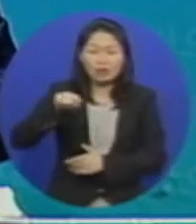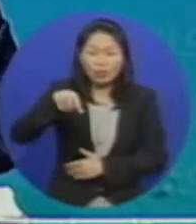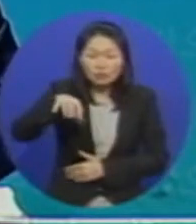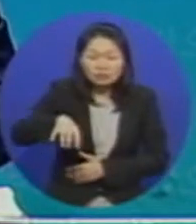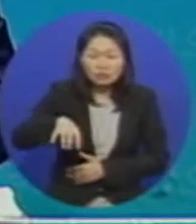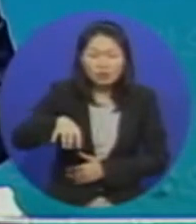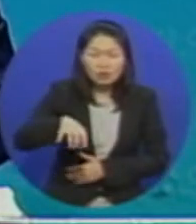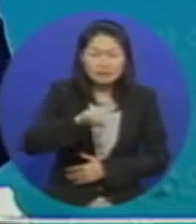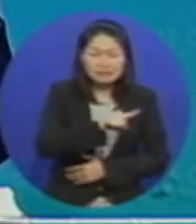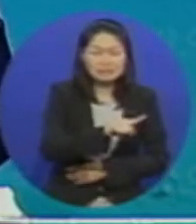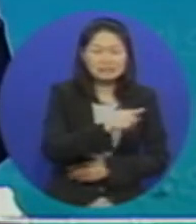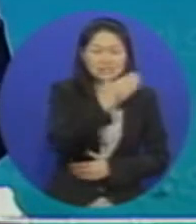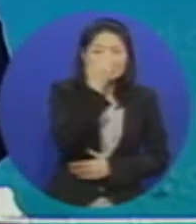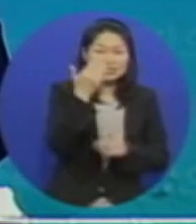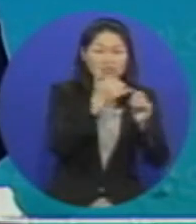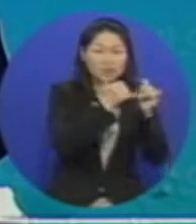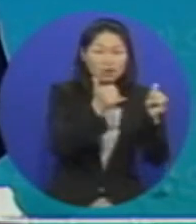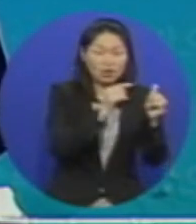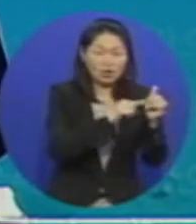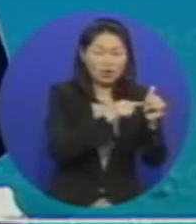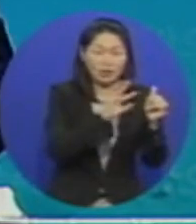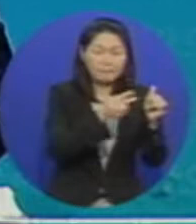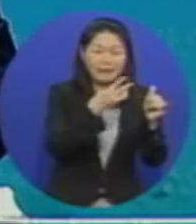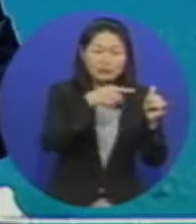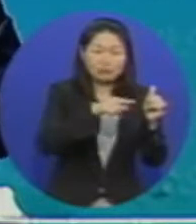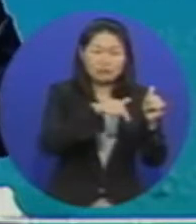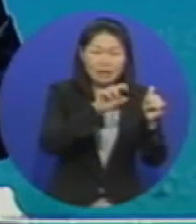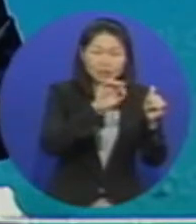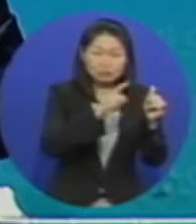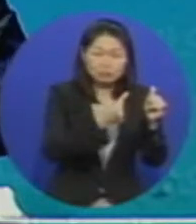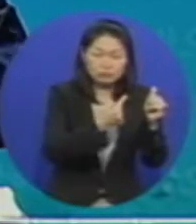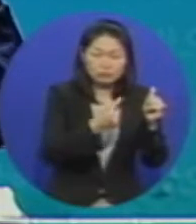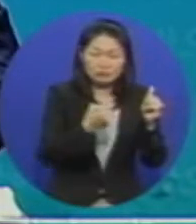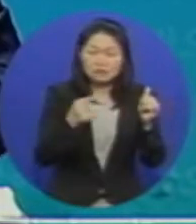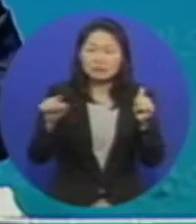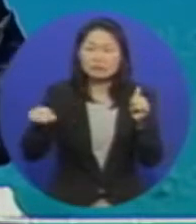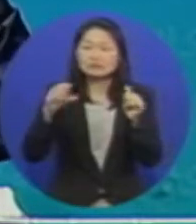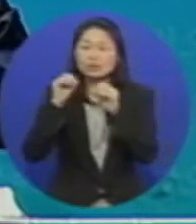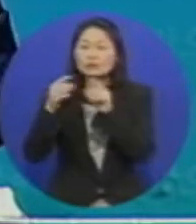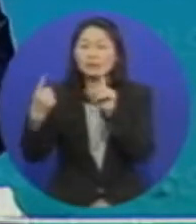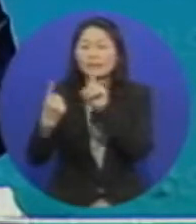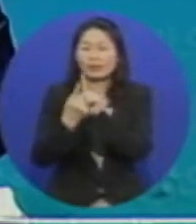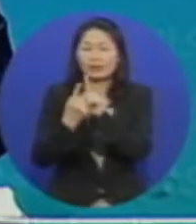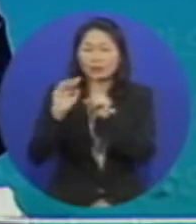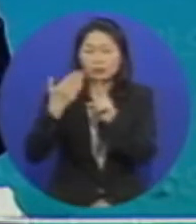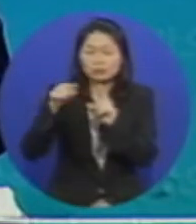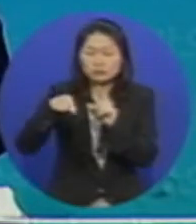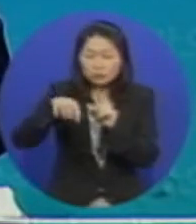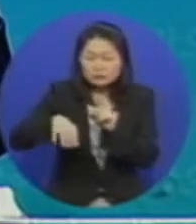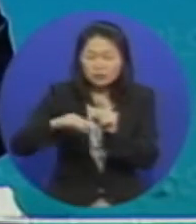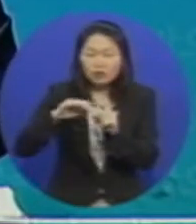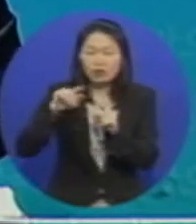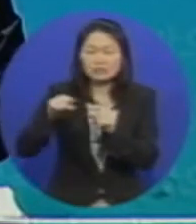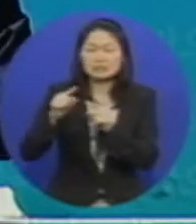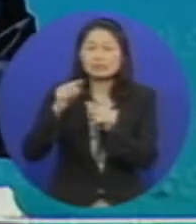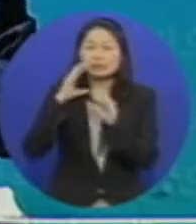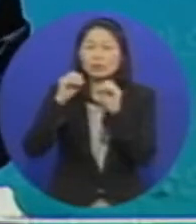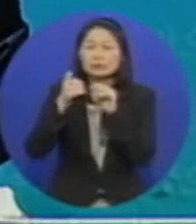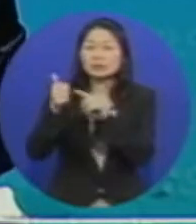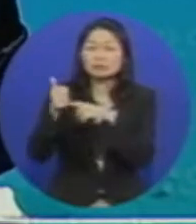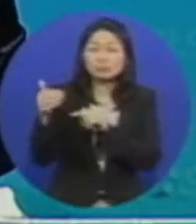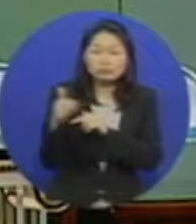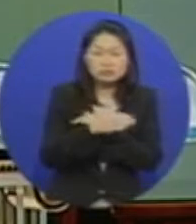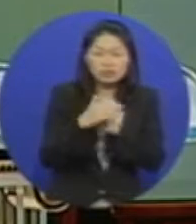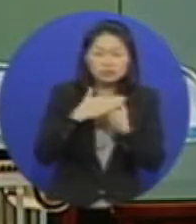라고 하는 이 청첩 소년이 만나요 거기서 그리고 그 선교사님 으로부터 성경을 배웁니다 근데 그